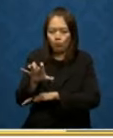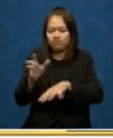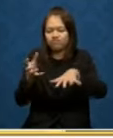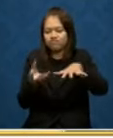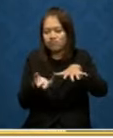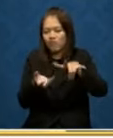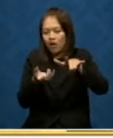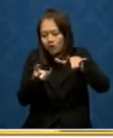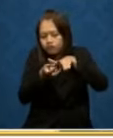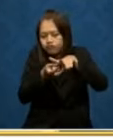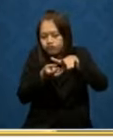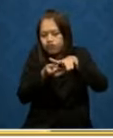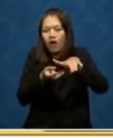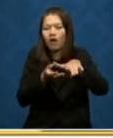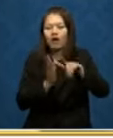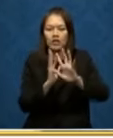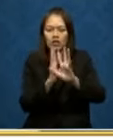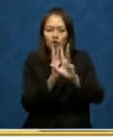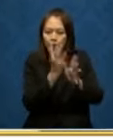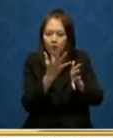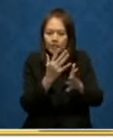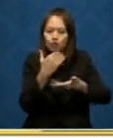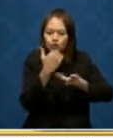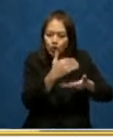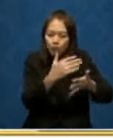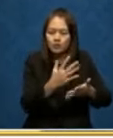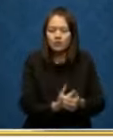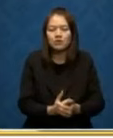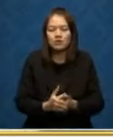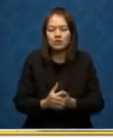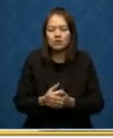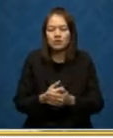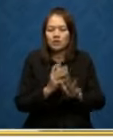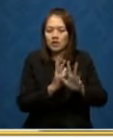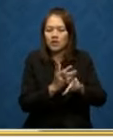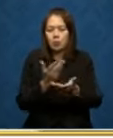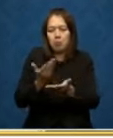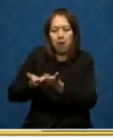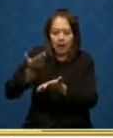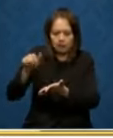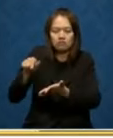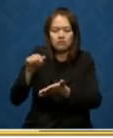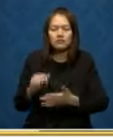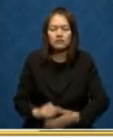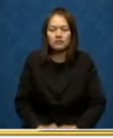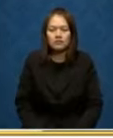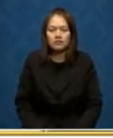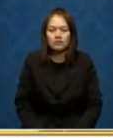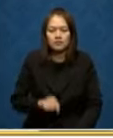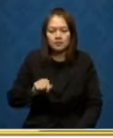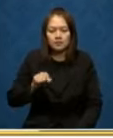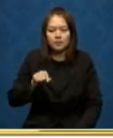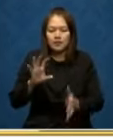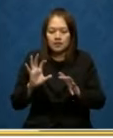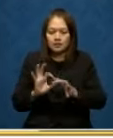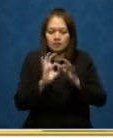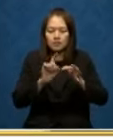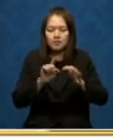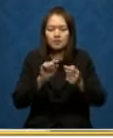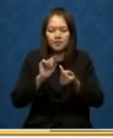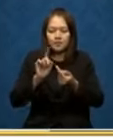จะไม่มีคิวขึ้นจะไม่มีคิวส่งแต่ท่านจะมีคิวก็ราคาสูงขึ้นซึ่งตรงนี้ครับมันต้องเกี่ยวข้องกับ